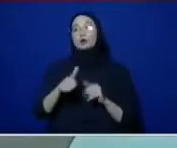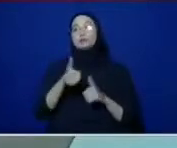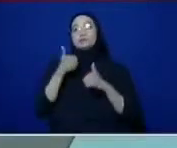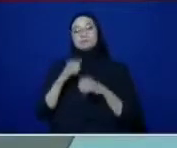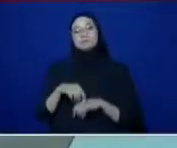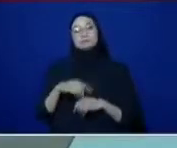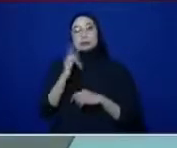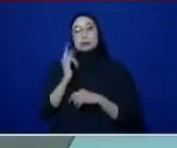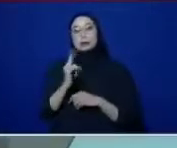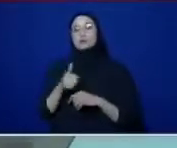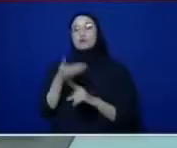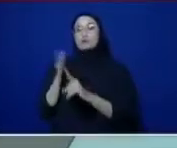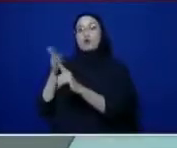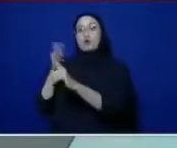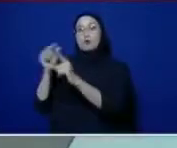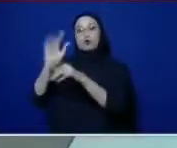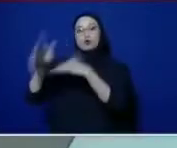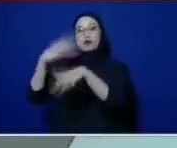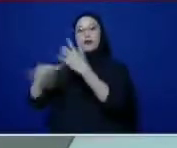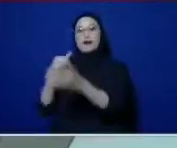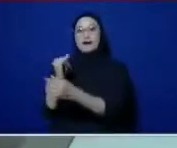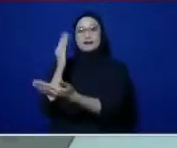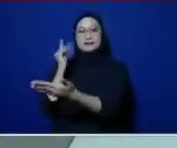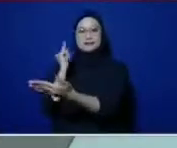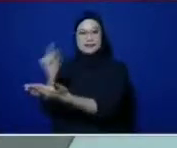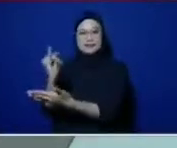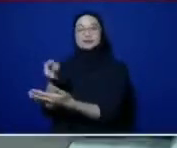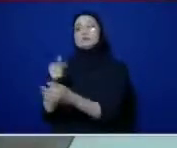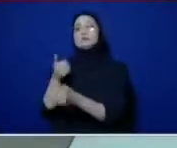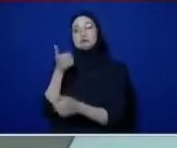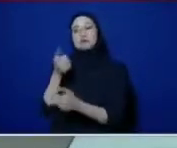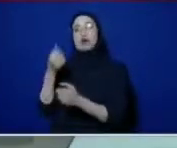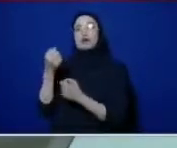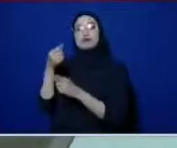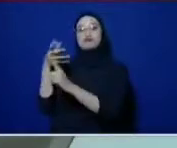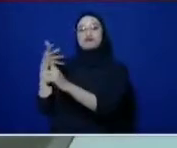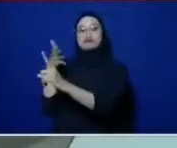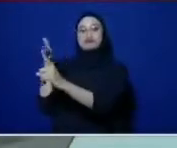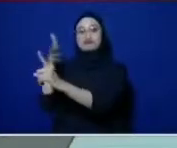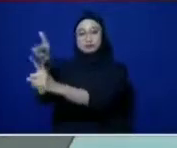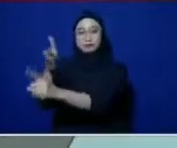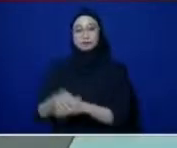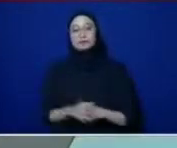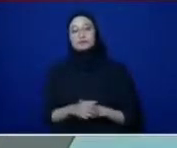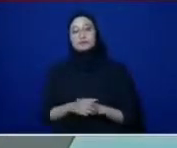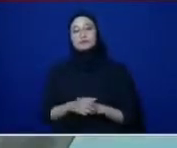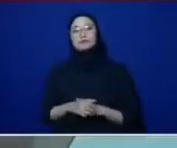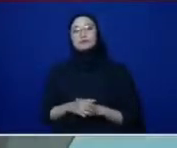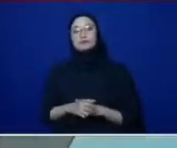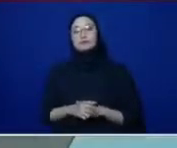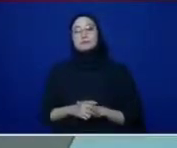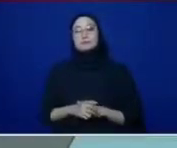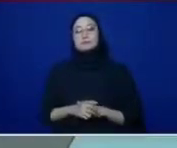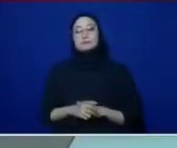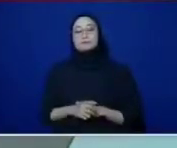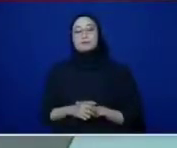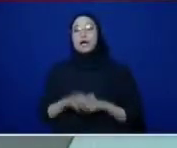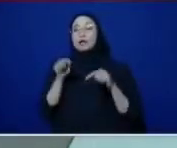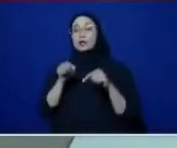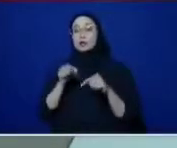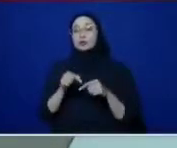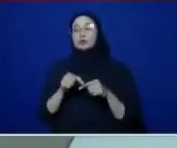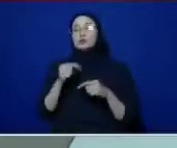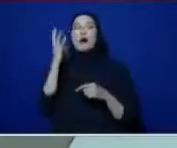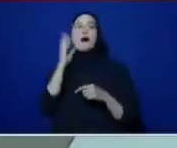dari mereka begitu. Dia bekerja di sini, dia lakukan segala macam, habis itu begitu selesai, dia tinggalkan. Ini